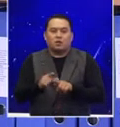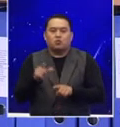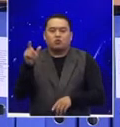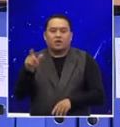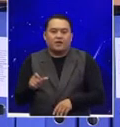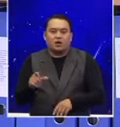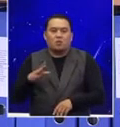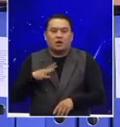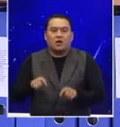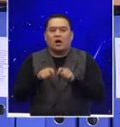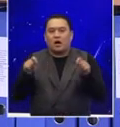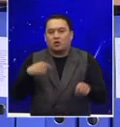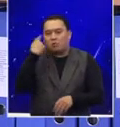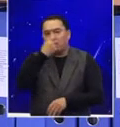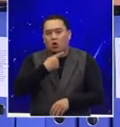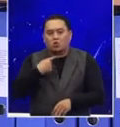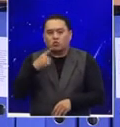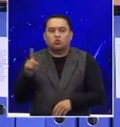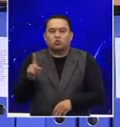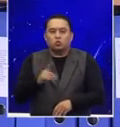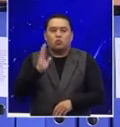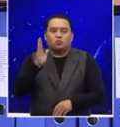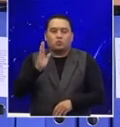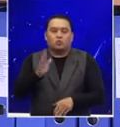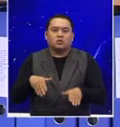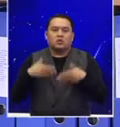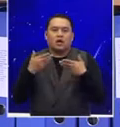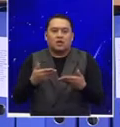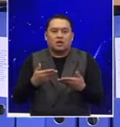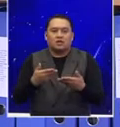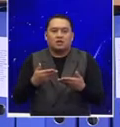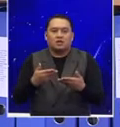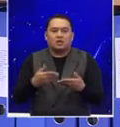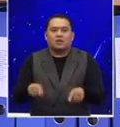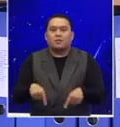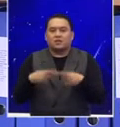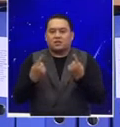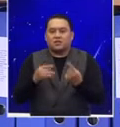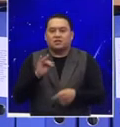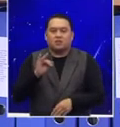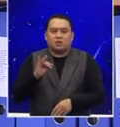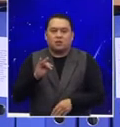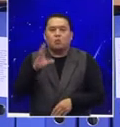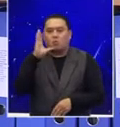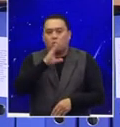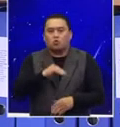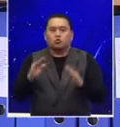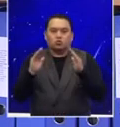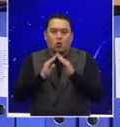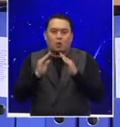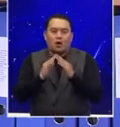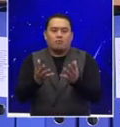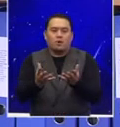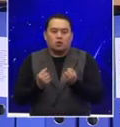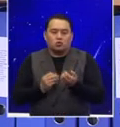человеку будет открыта индивидуальная программа реабилитации, что ему назначено, какие средства реабилитации. И он может, сидя дома, уже